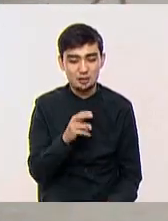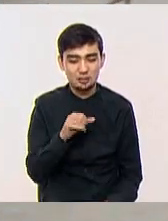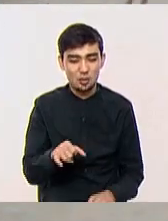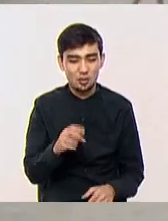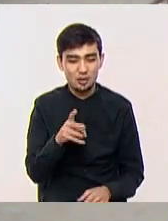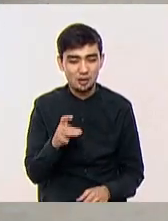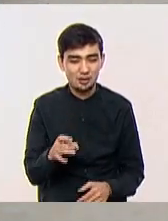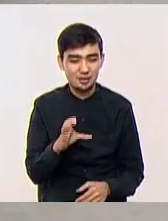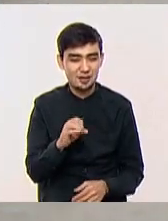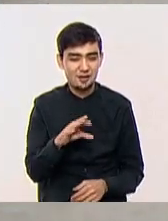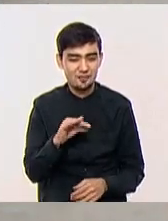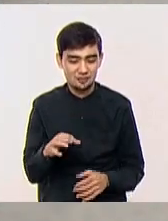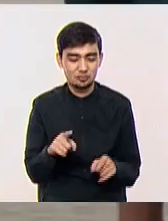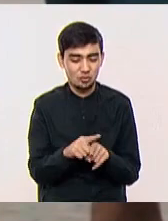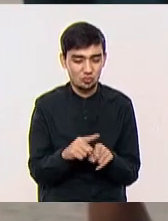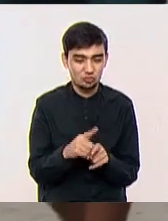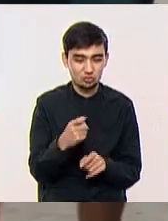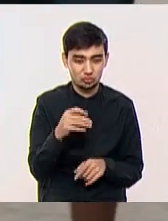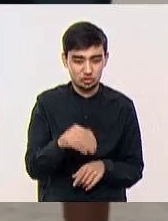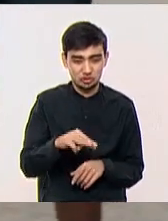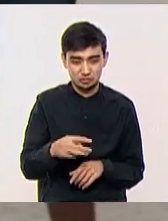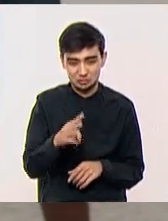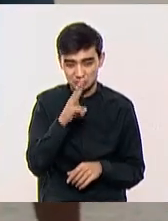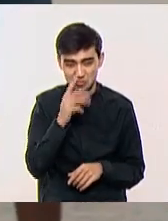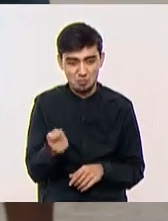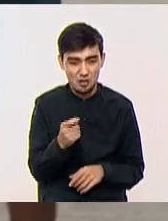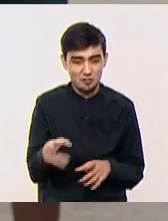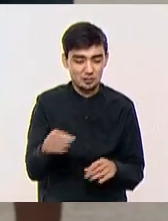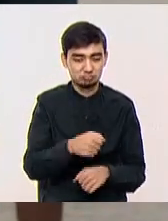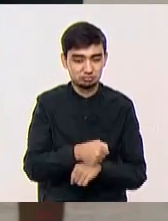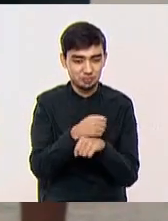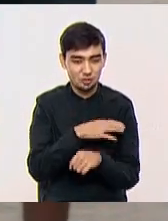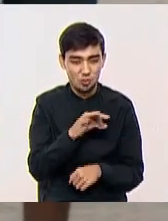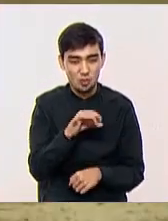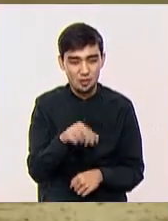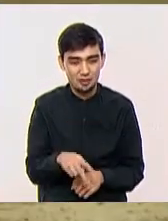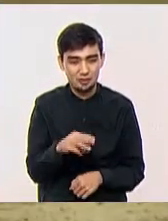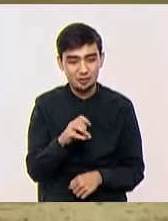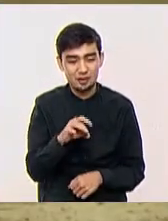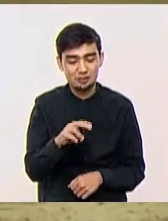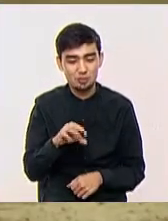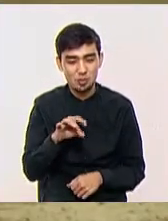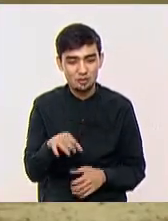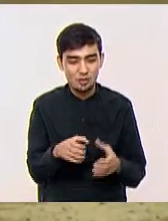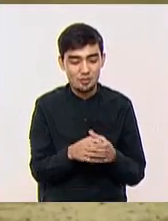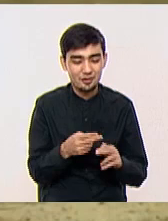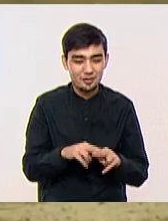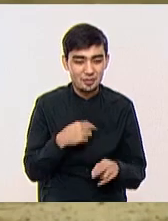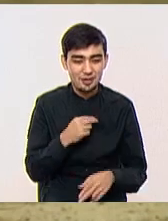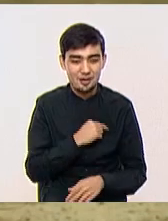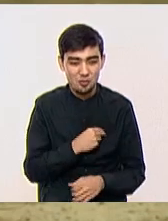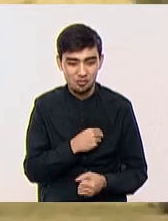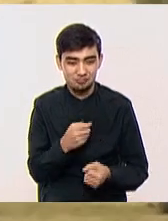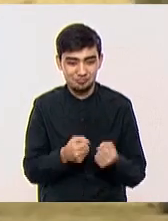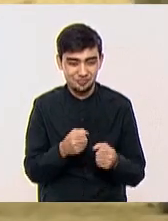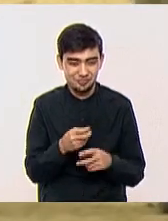Крантехсервистің 700-дей қызметкерінде 100 мың теңге жалақы аздық етеді деп наразылыққа шықты. Ал Oil Transport Corporation компаниясына қызмет көрсетеміз деген